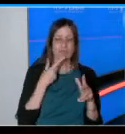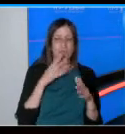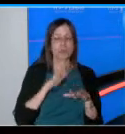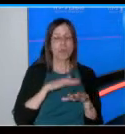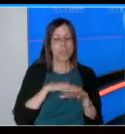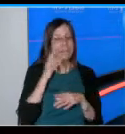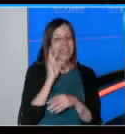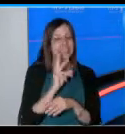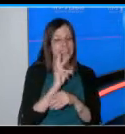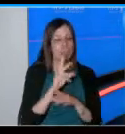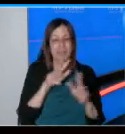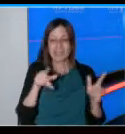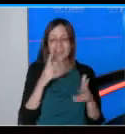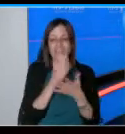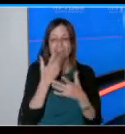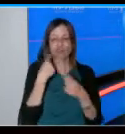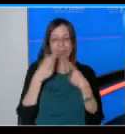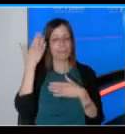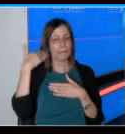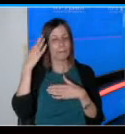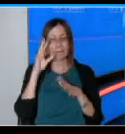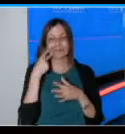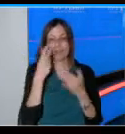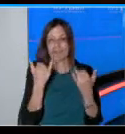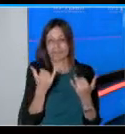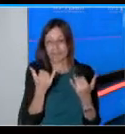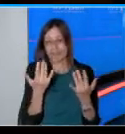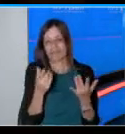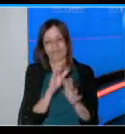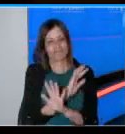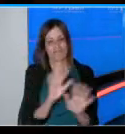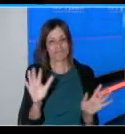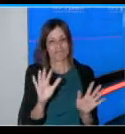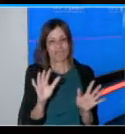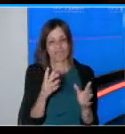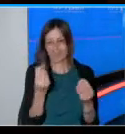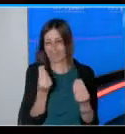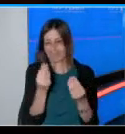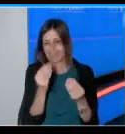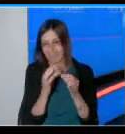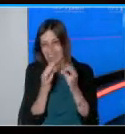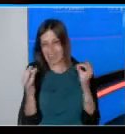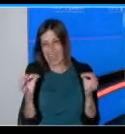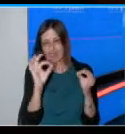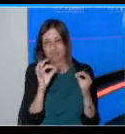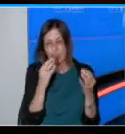עוד שנים לפני כן. ומה שאנחנו רואים עכשיו זה רק הקצה הקרחון של גורמי העומק.